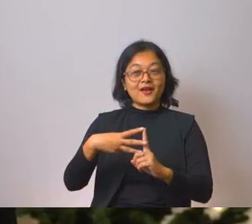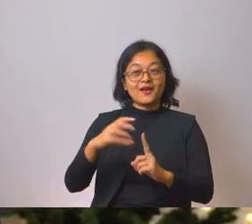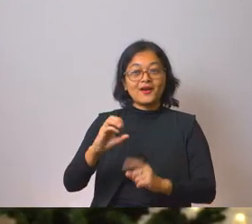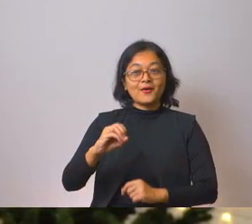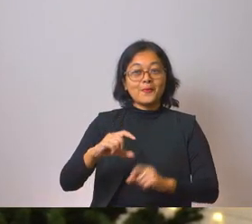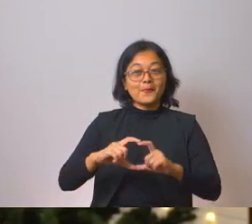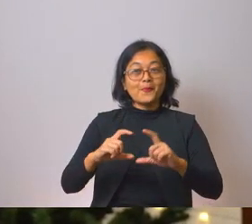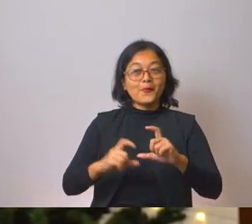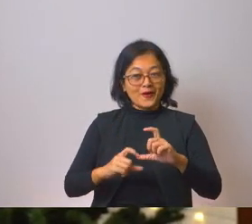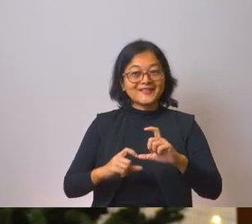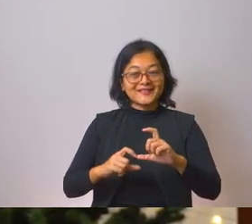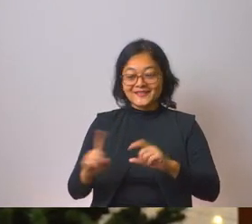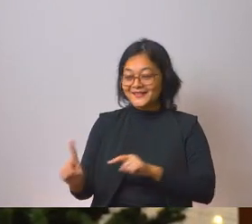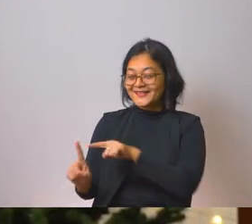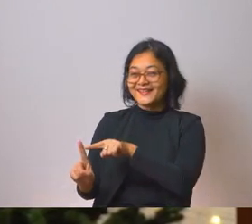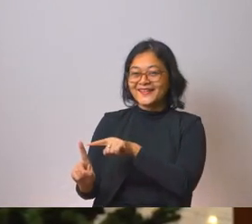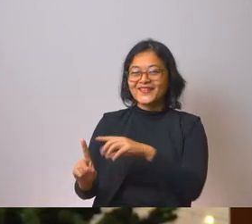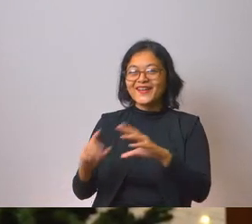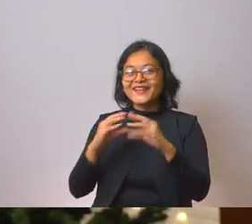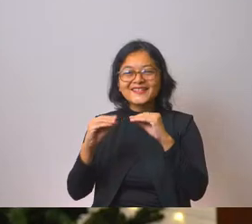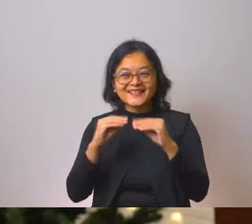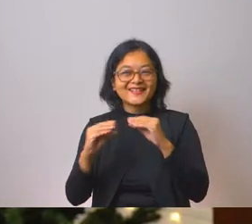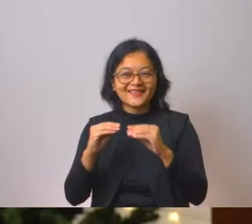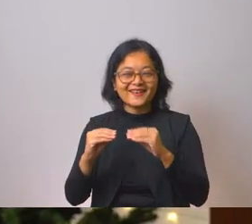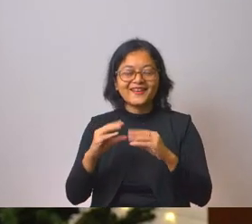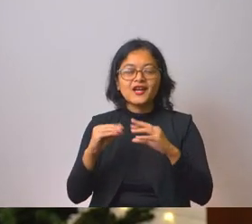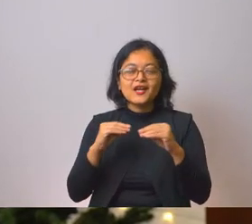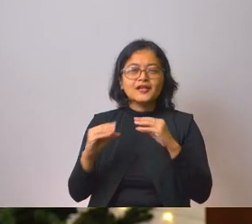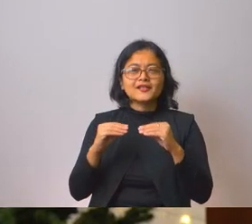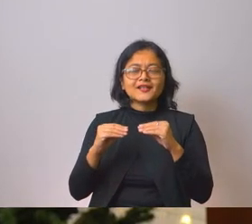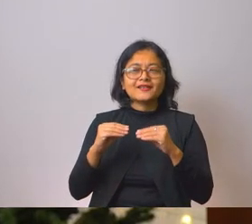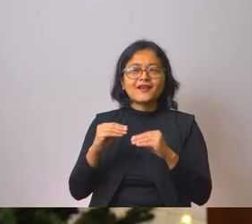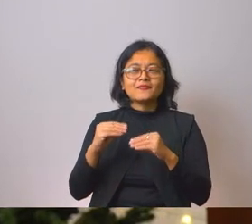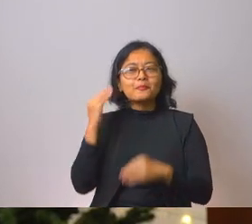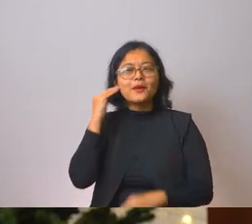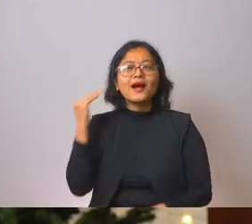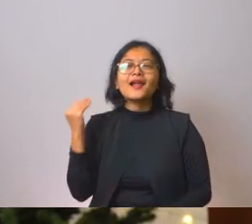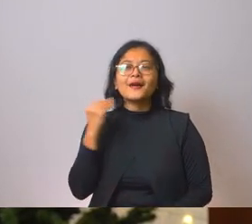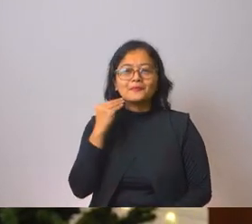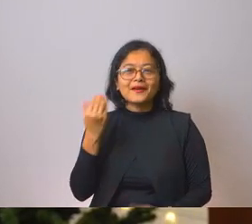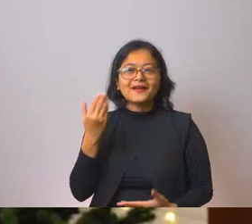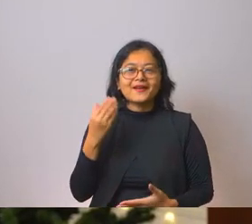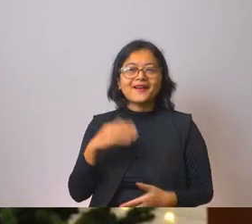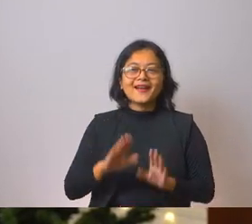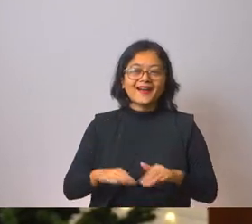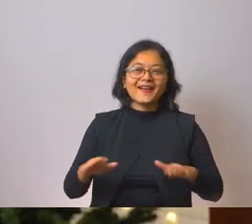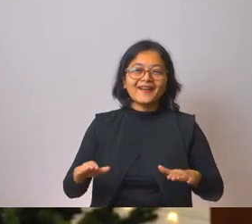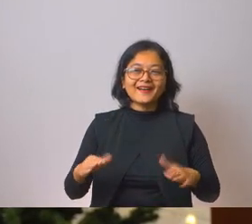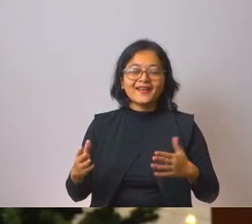sebagai anak-anak yang perlu didengar. Seumuran Yesus lah ya, selisih 1 tahun oke. Tetapi pada saat itu